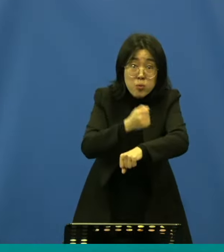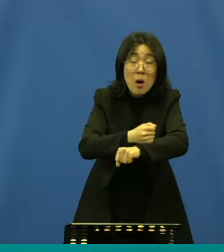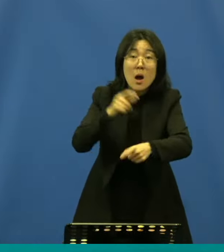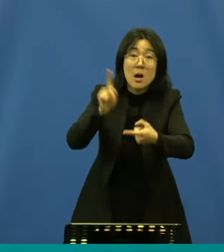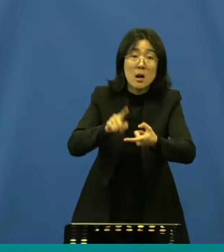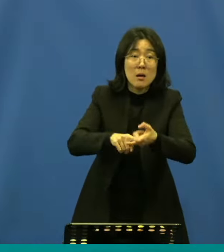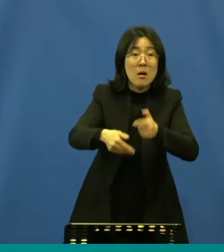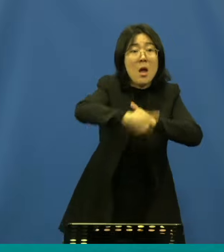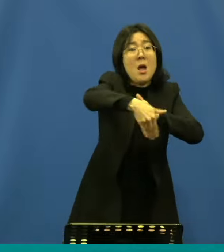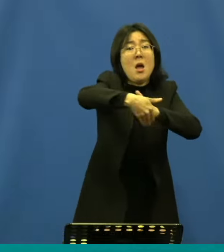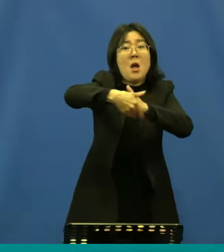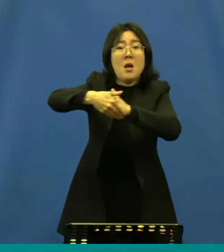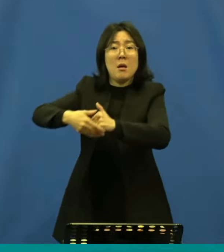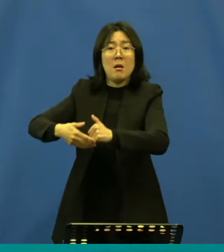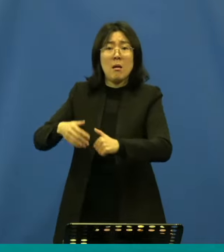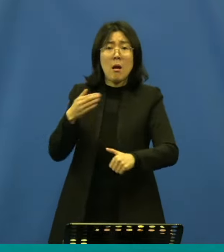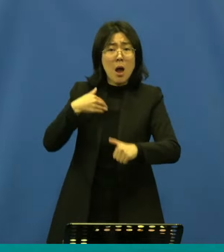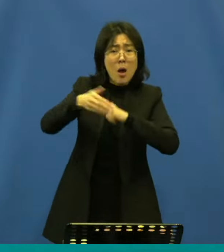서운해합니다.